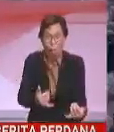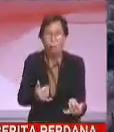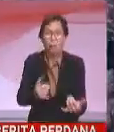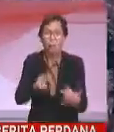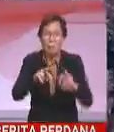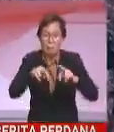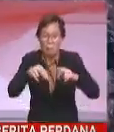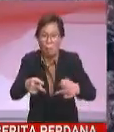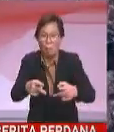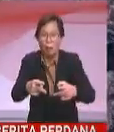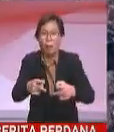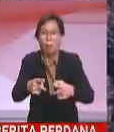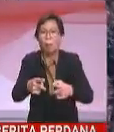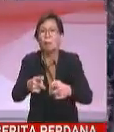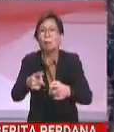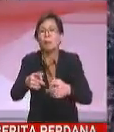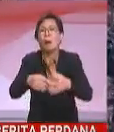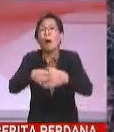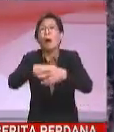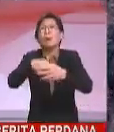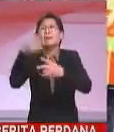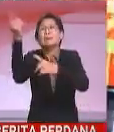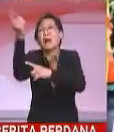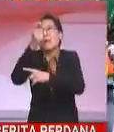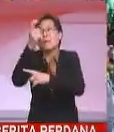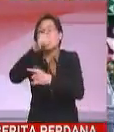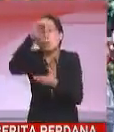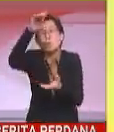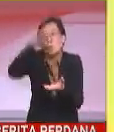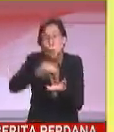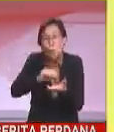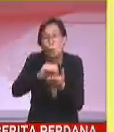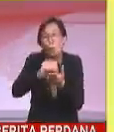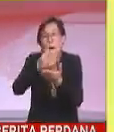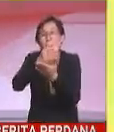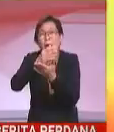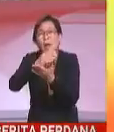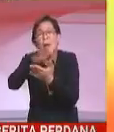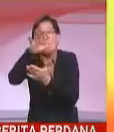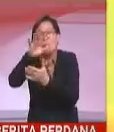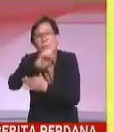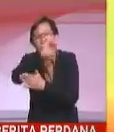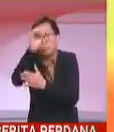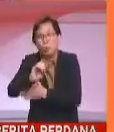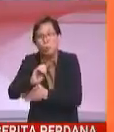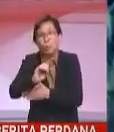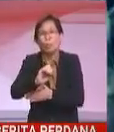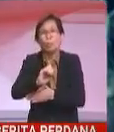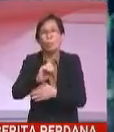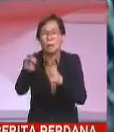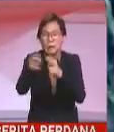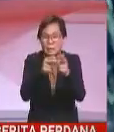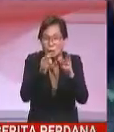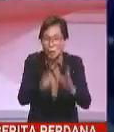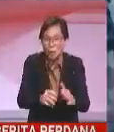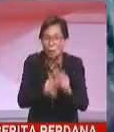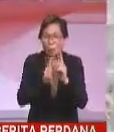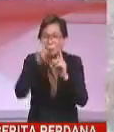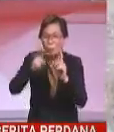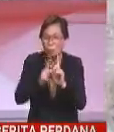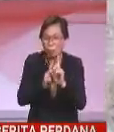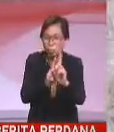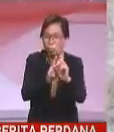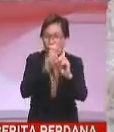akan menyebabkan pengeluaran menurun hampir separuh. Justru peserta industri perlu mematuhi sepenuhnya prosedur operasi